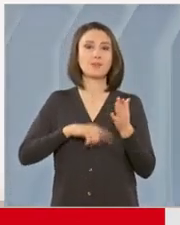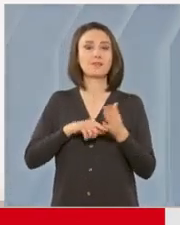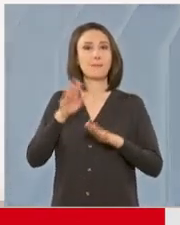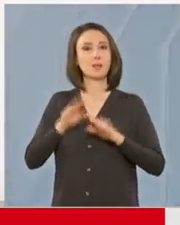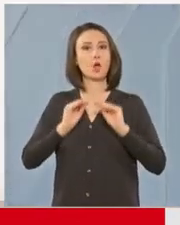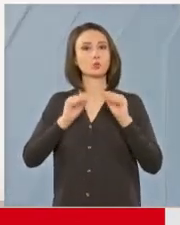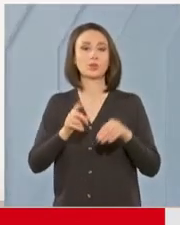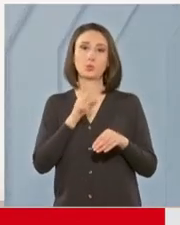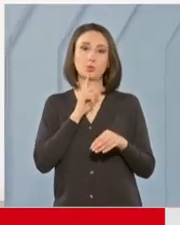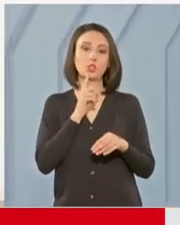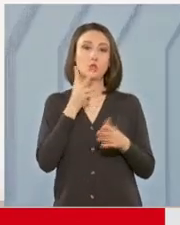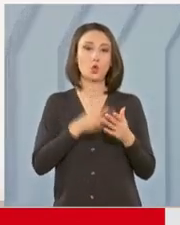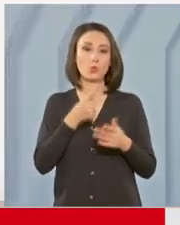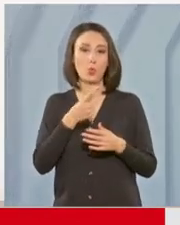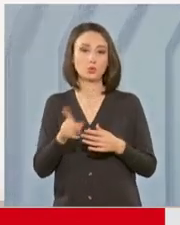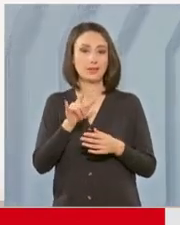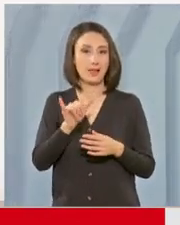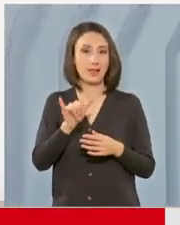ajunge la puțin peste 2100 RON